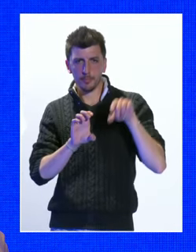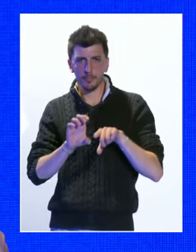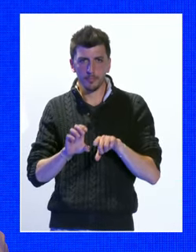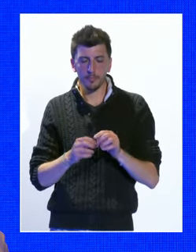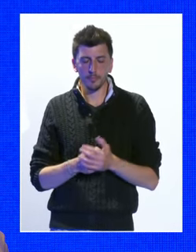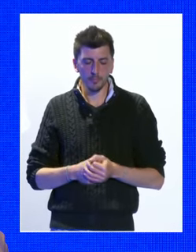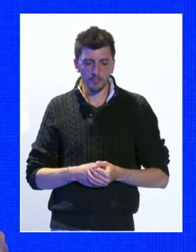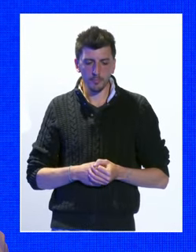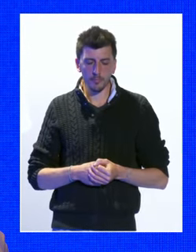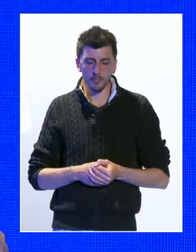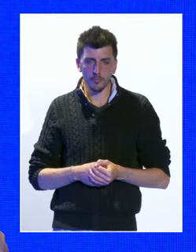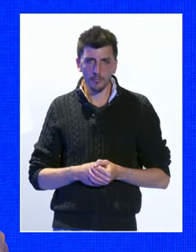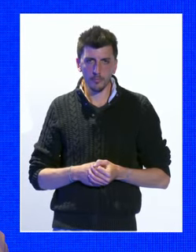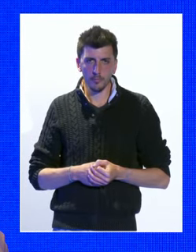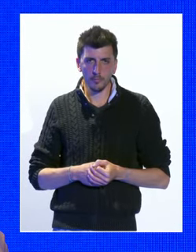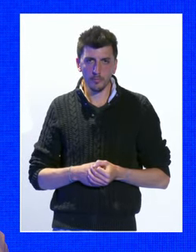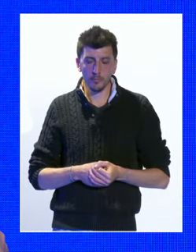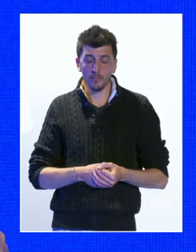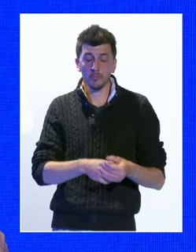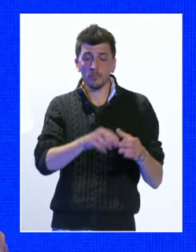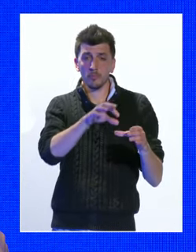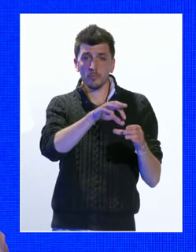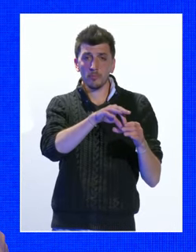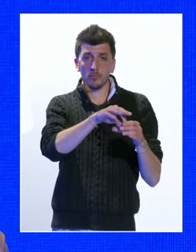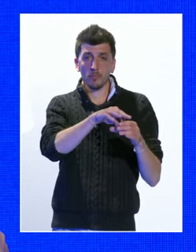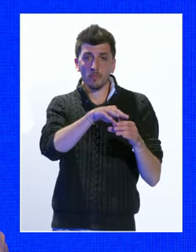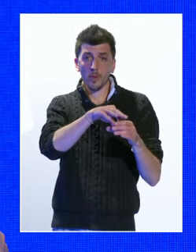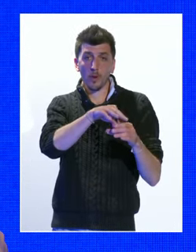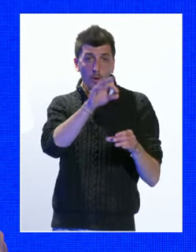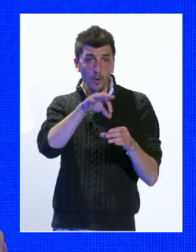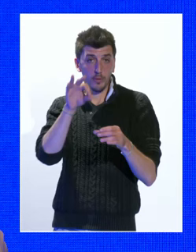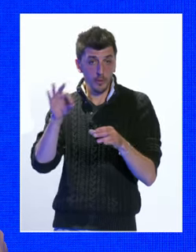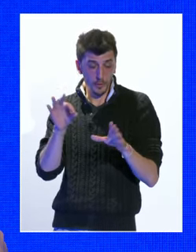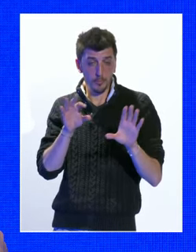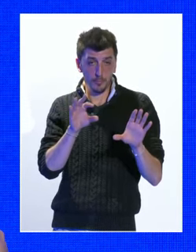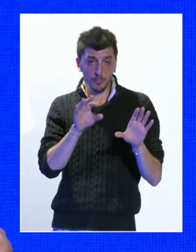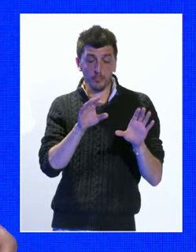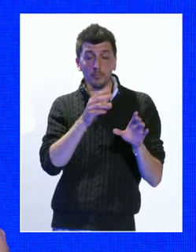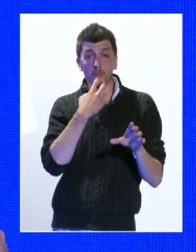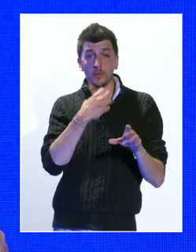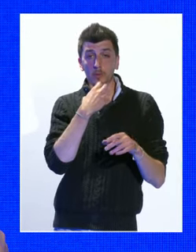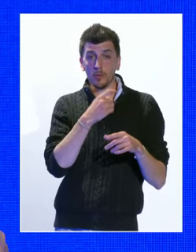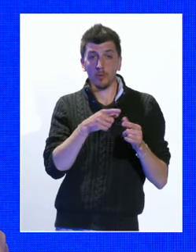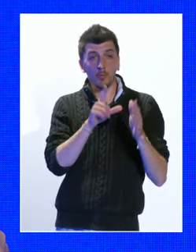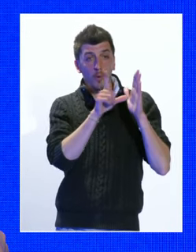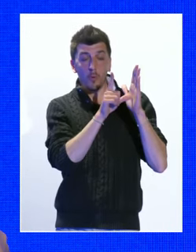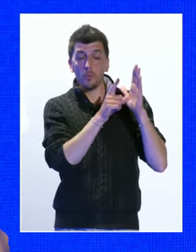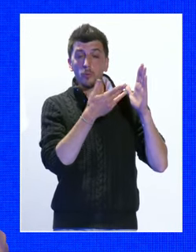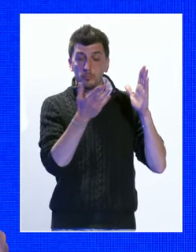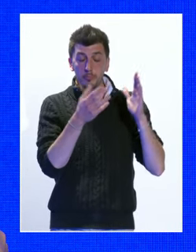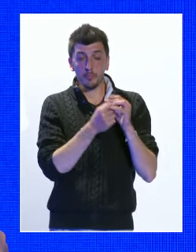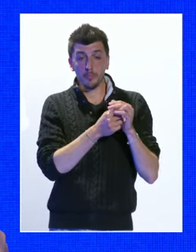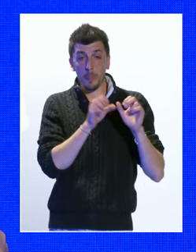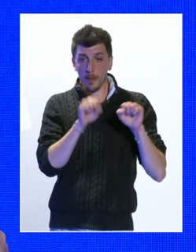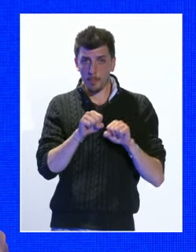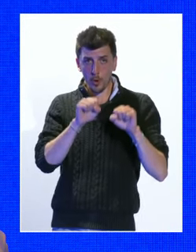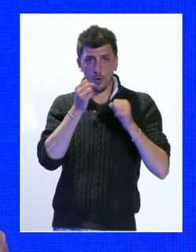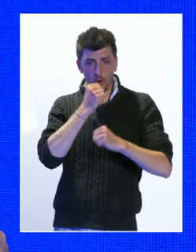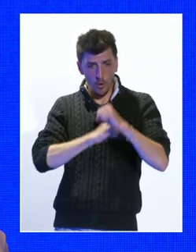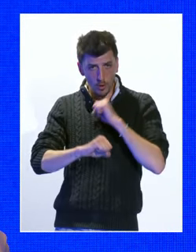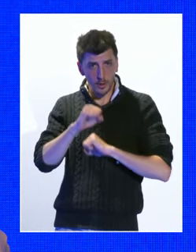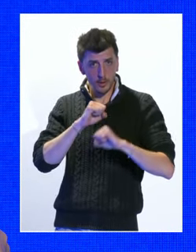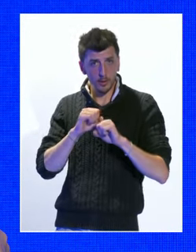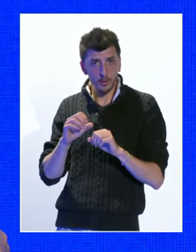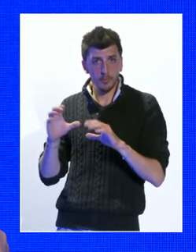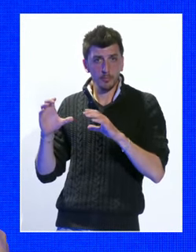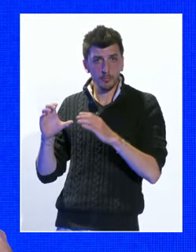sur un objet mentionné au premier alinéa, c'est-à-dire une loi simple comme celle-là, peut être organisé à l'initiative